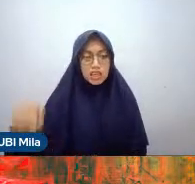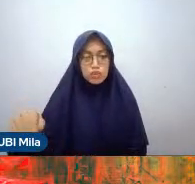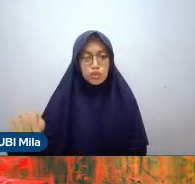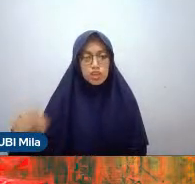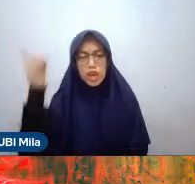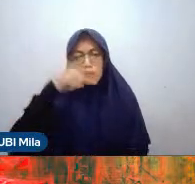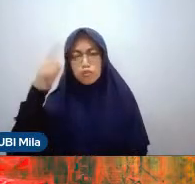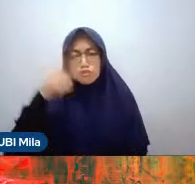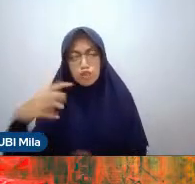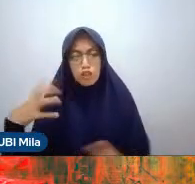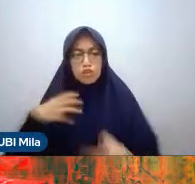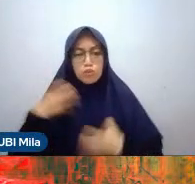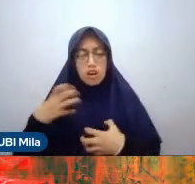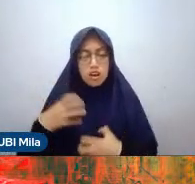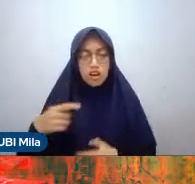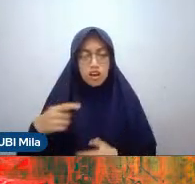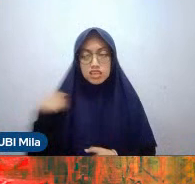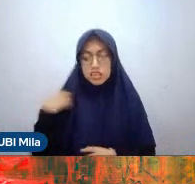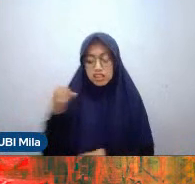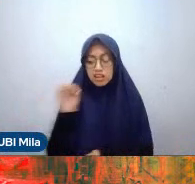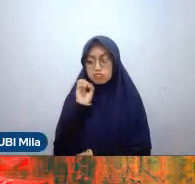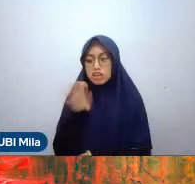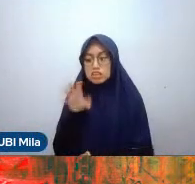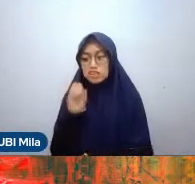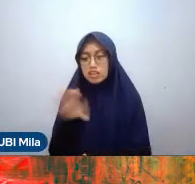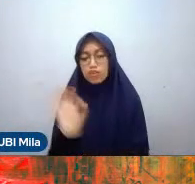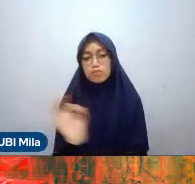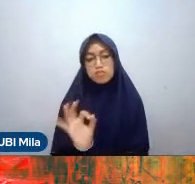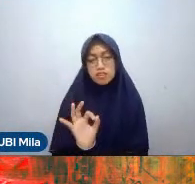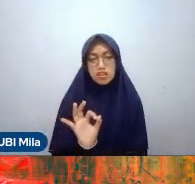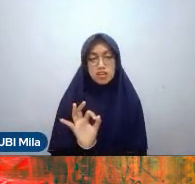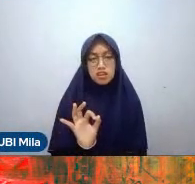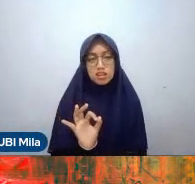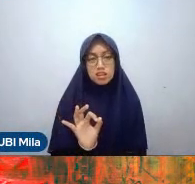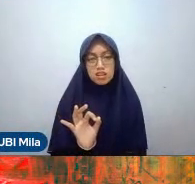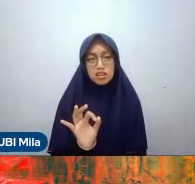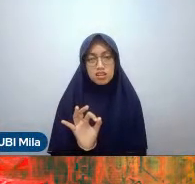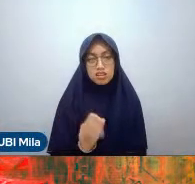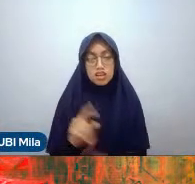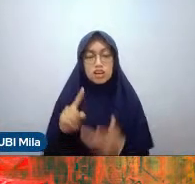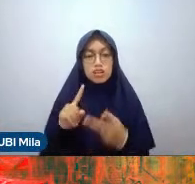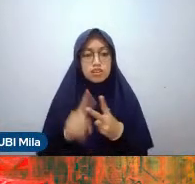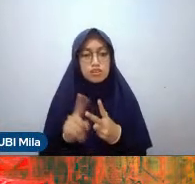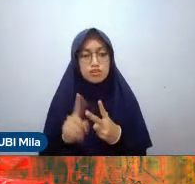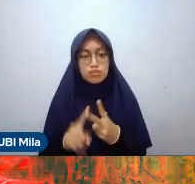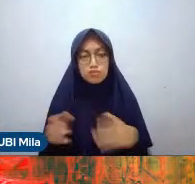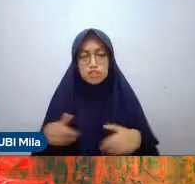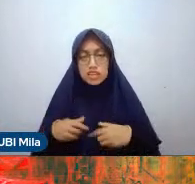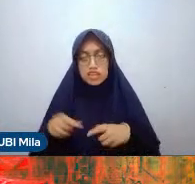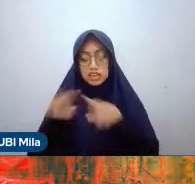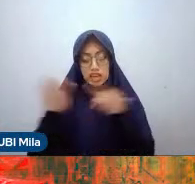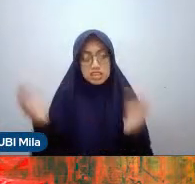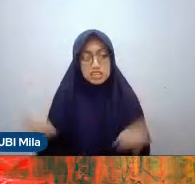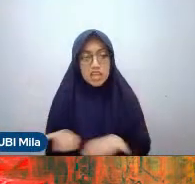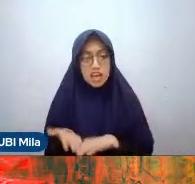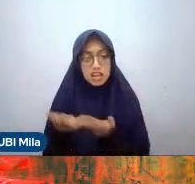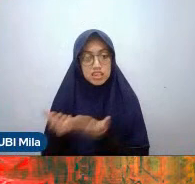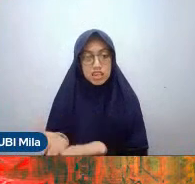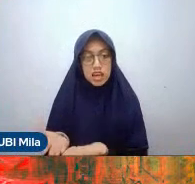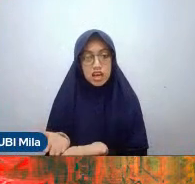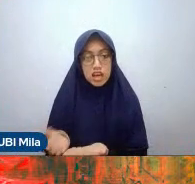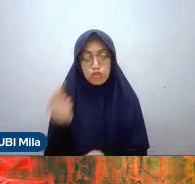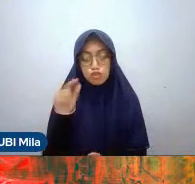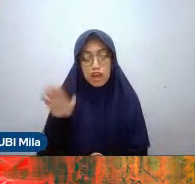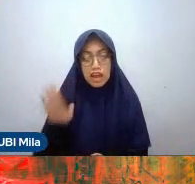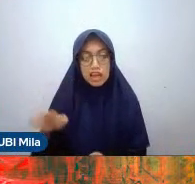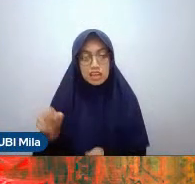ya. Kemudian kita memberi hadiah agar emosinya berhenti. Ya udah nak, misalnya mama kasih es krim ya,